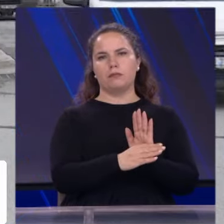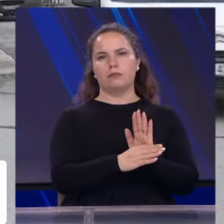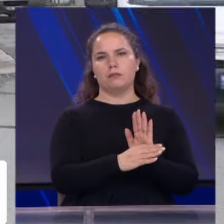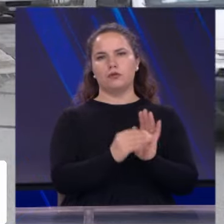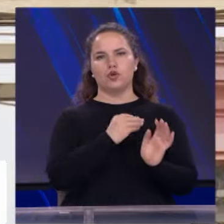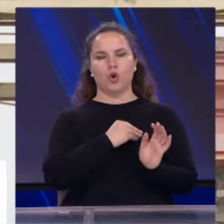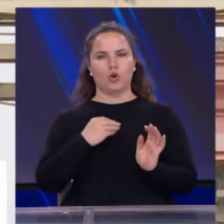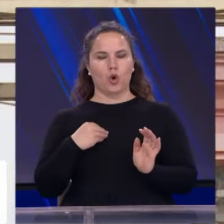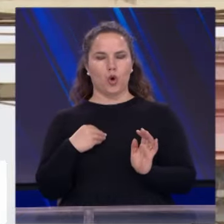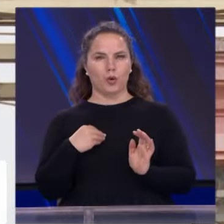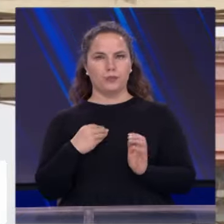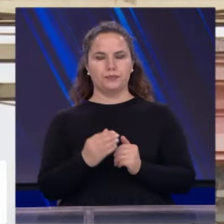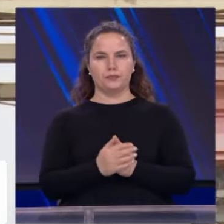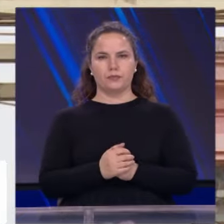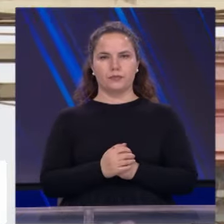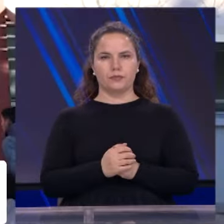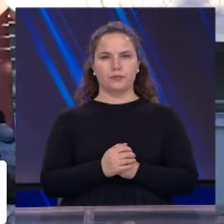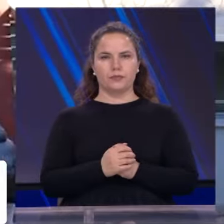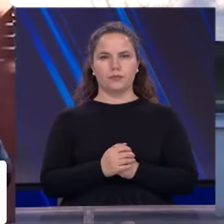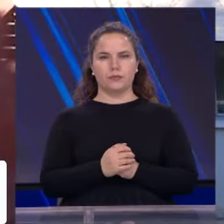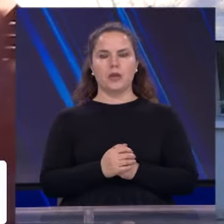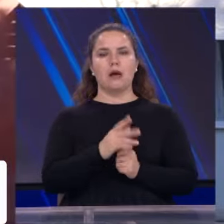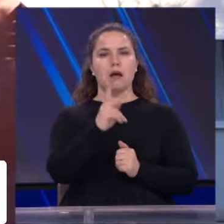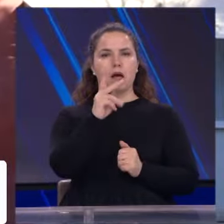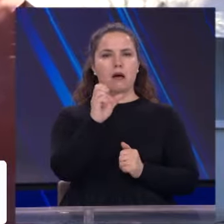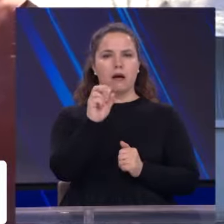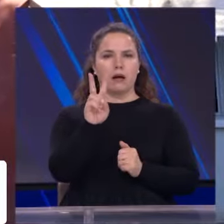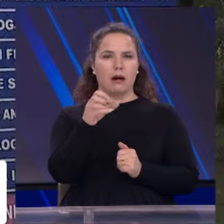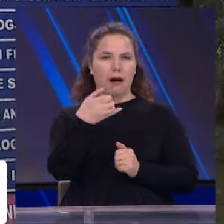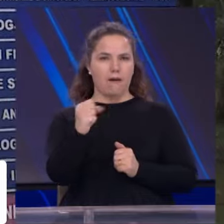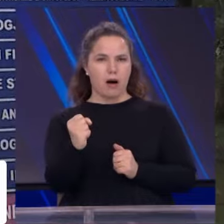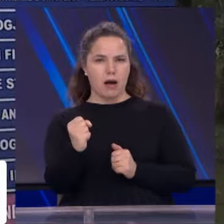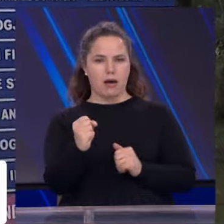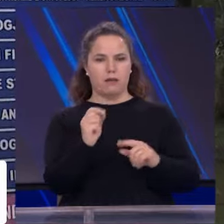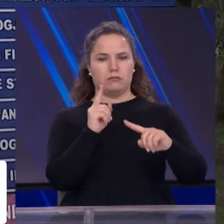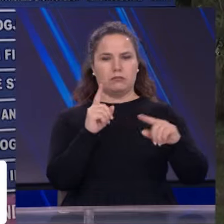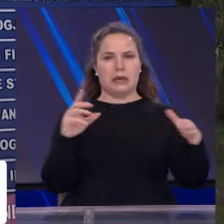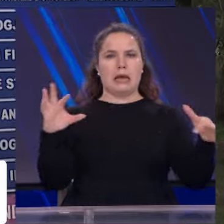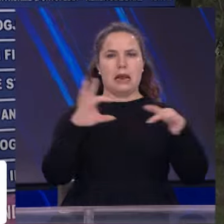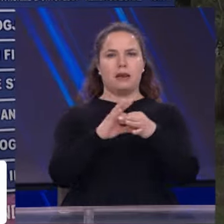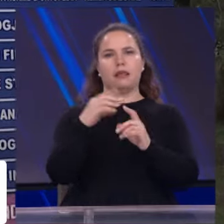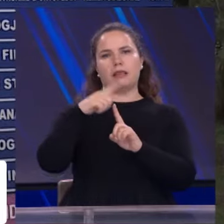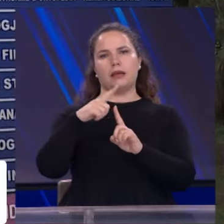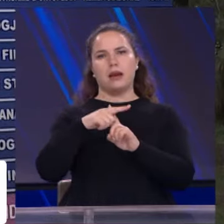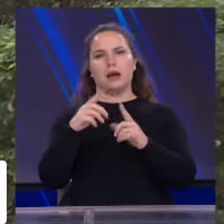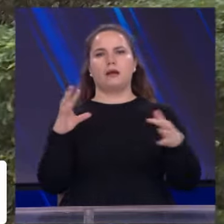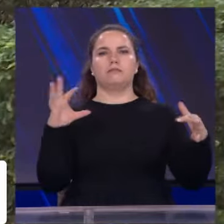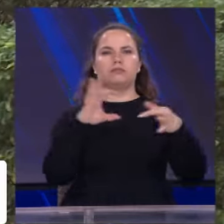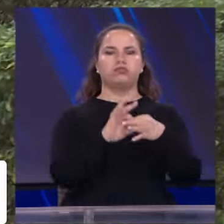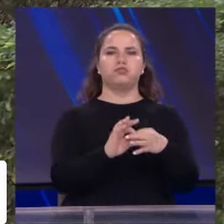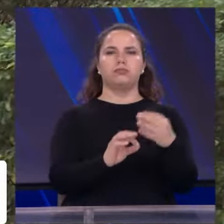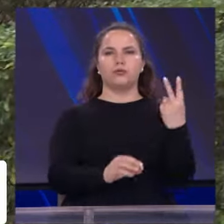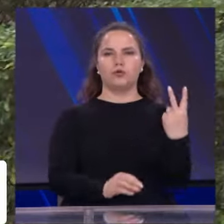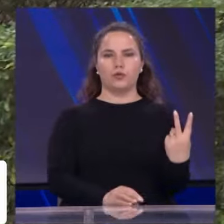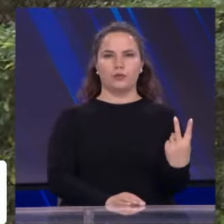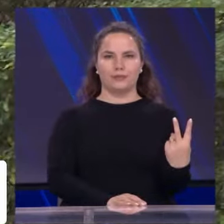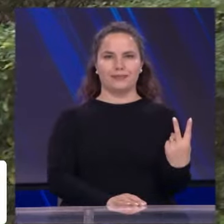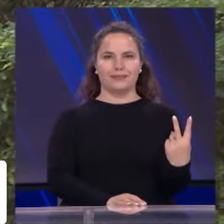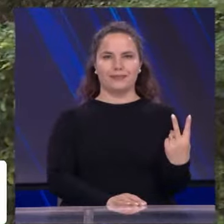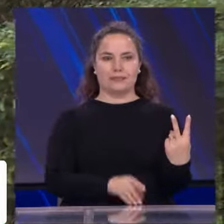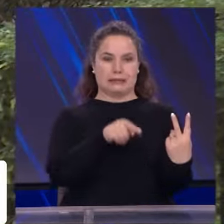Dy spitale tashmë funksionojnë në një, ai i Kavajës me Spitalin Universitar Shefqet Ndroqin në Tiranë. Me këtë model të ri